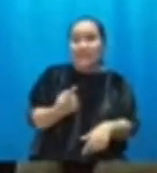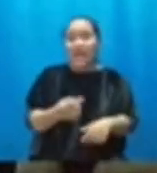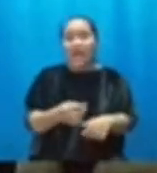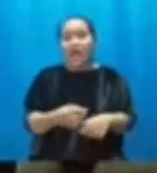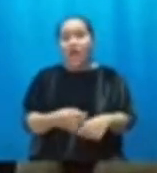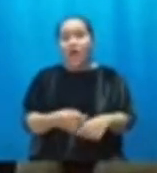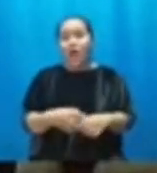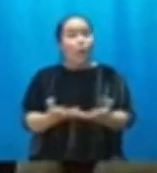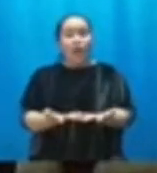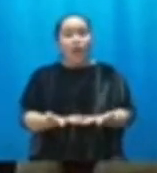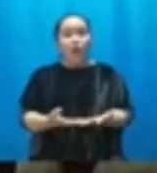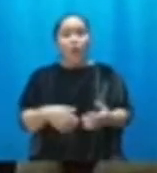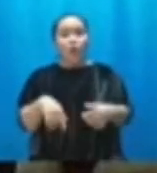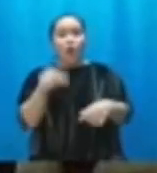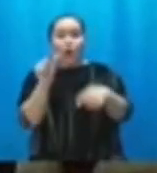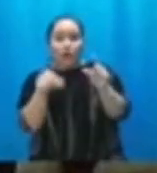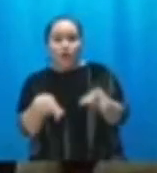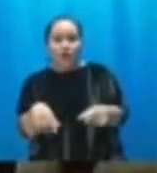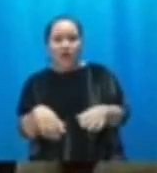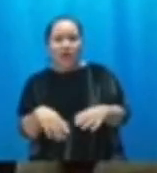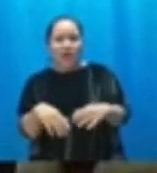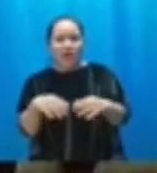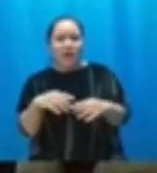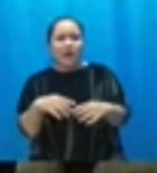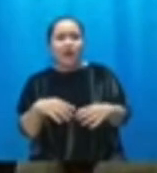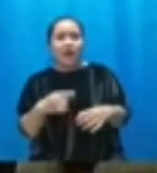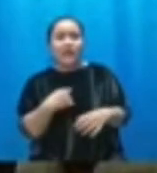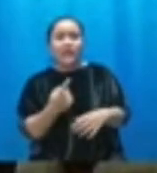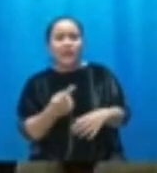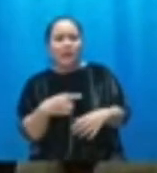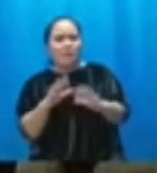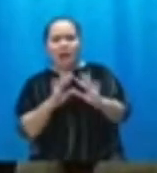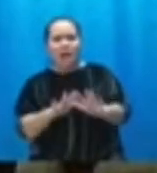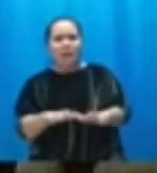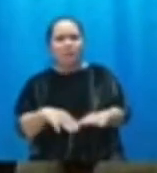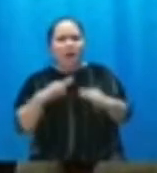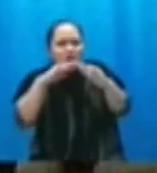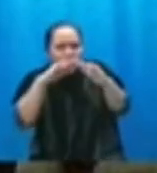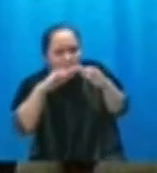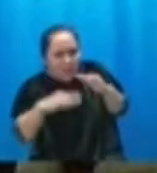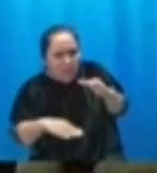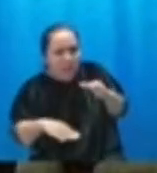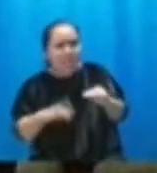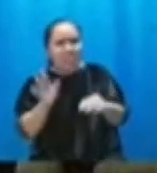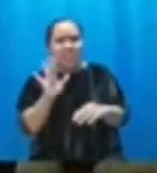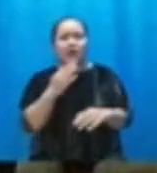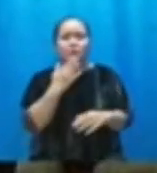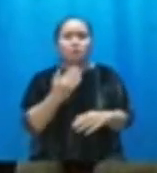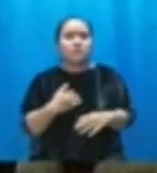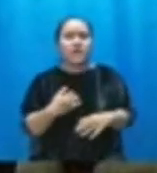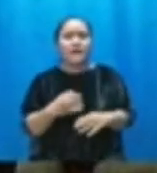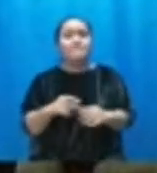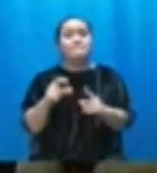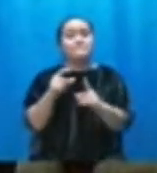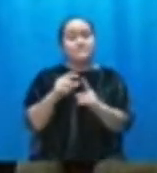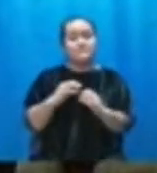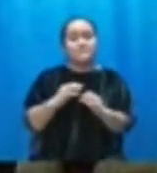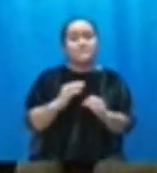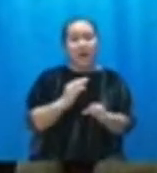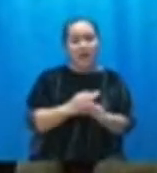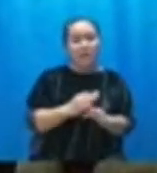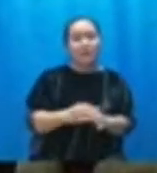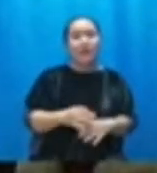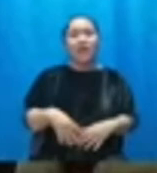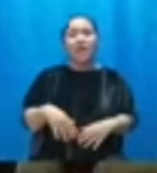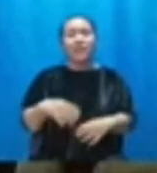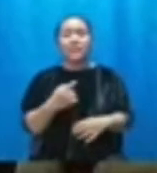seperti saya anggap lebih rendah lebih muda lebih tidak berpengalaman tapi tetap bisa